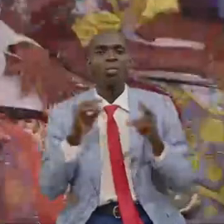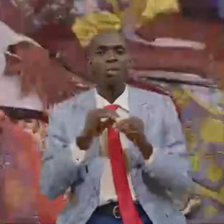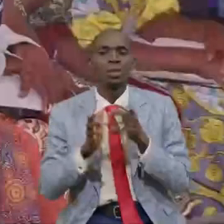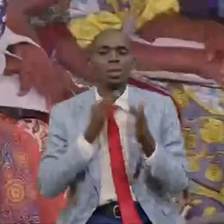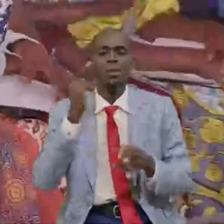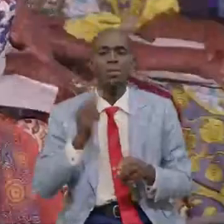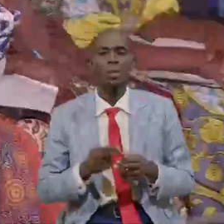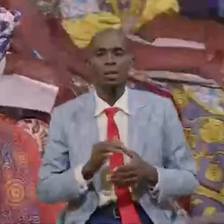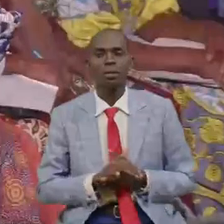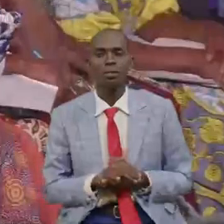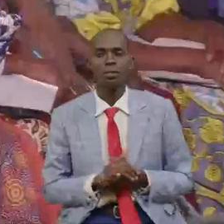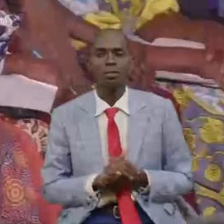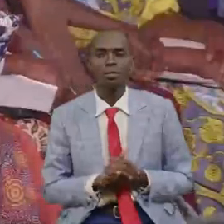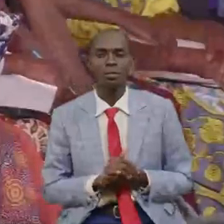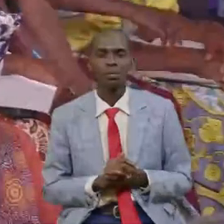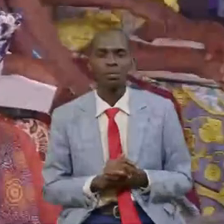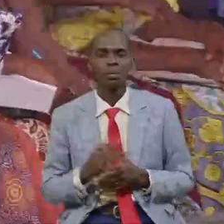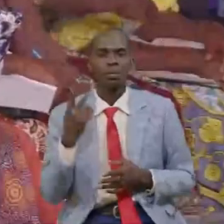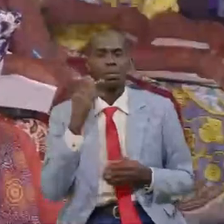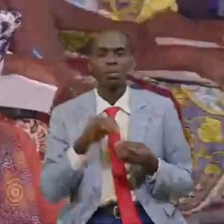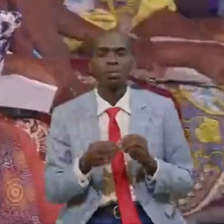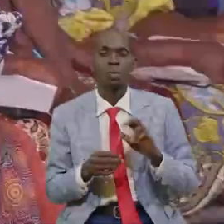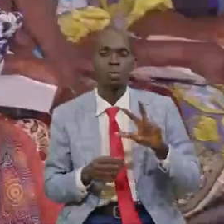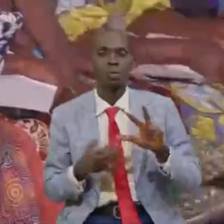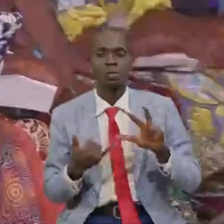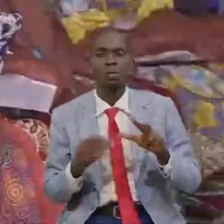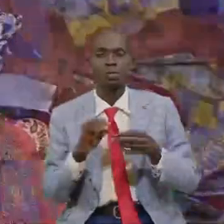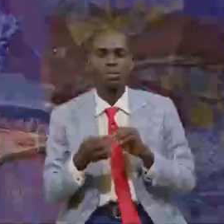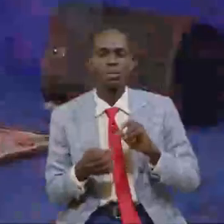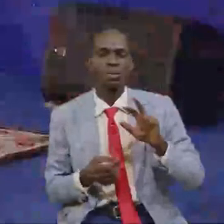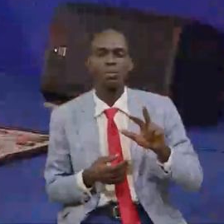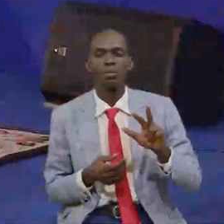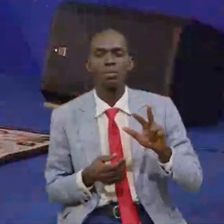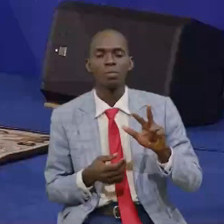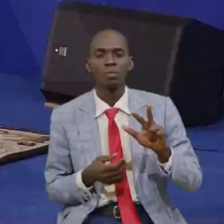de Jésus. Troisième élément maintenant.